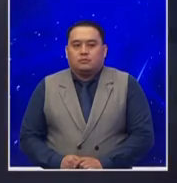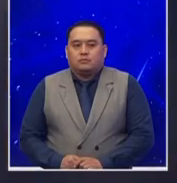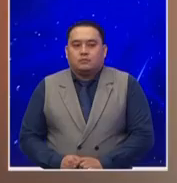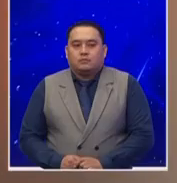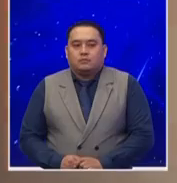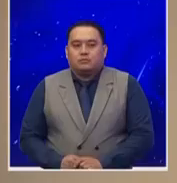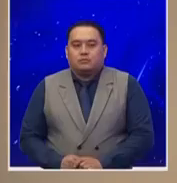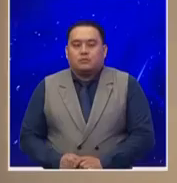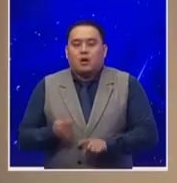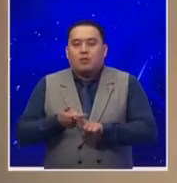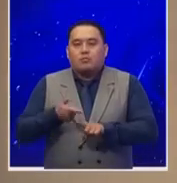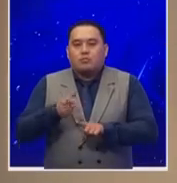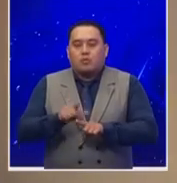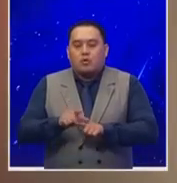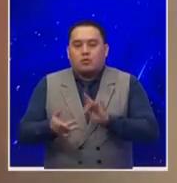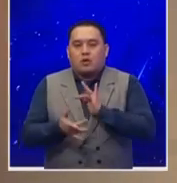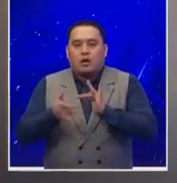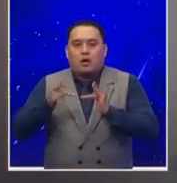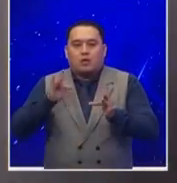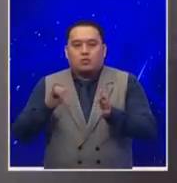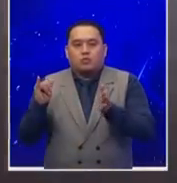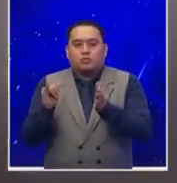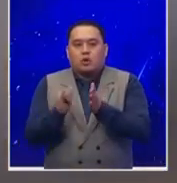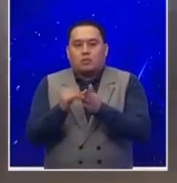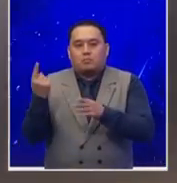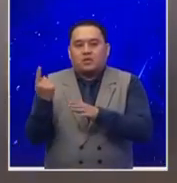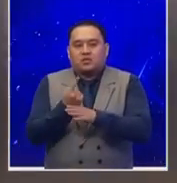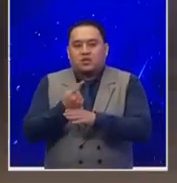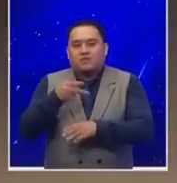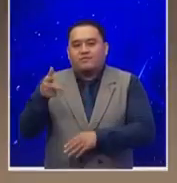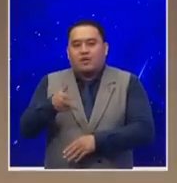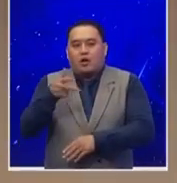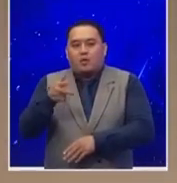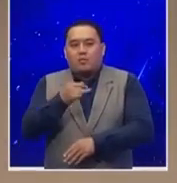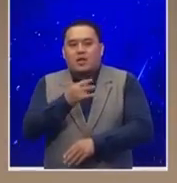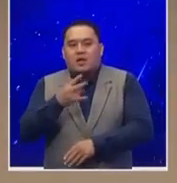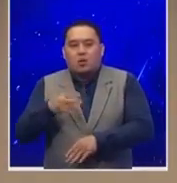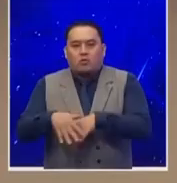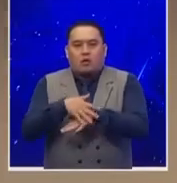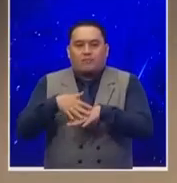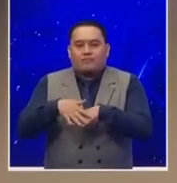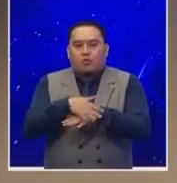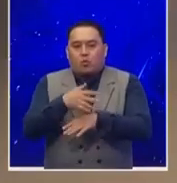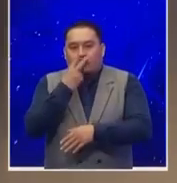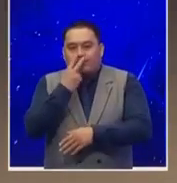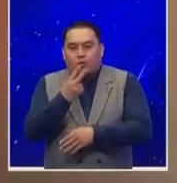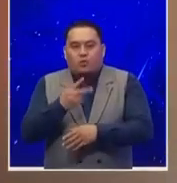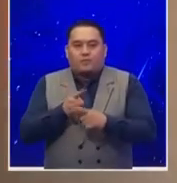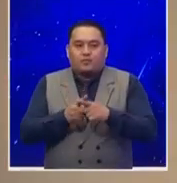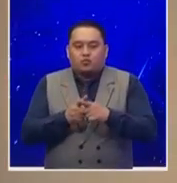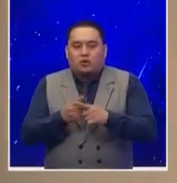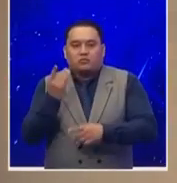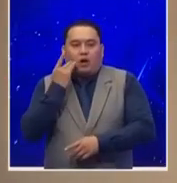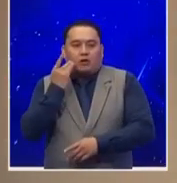Красивенький такой. Бұл жеткіншектің әлеуметтік желіге жүктеген алғашқы видеосы. Жүктей сала миллиондаған қаралым жинаған. Жағымды пікірлері де аз